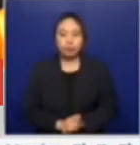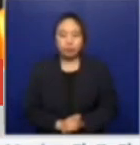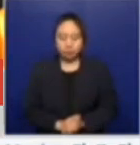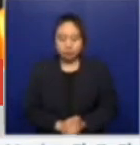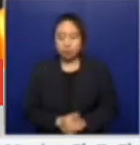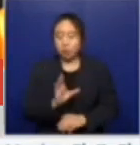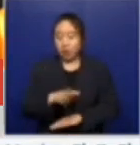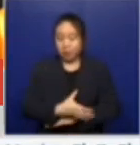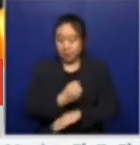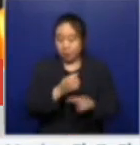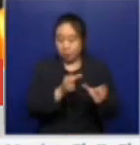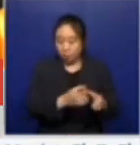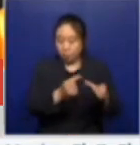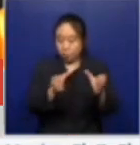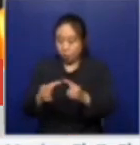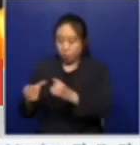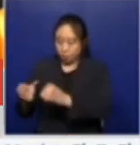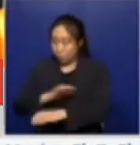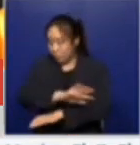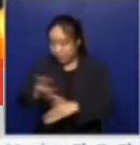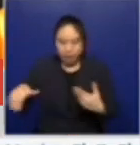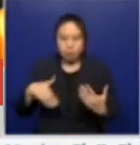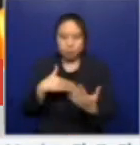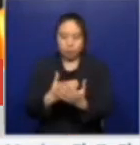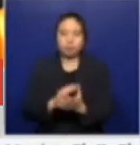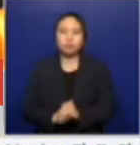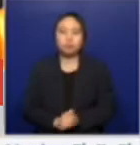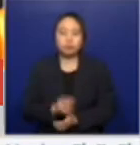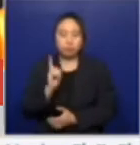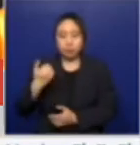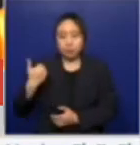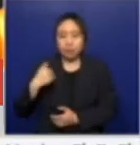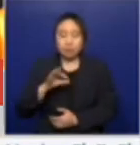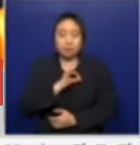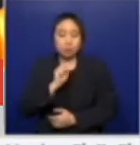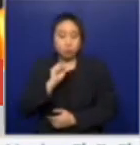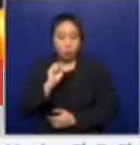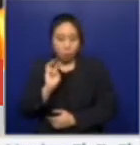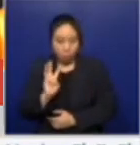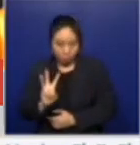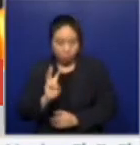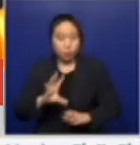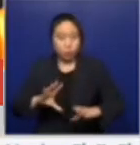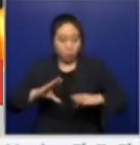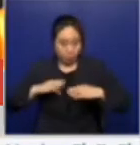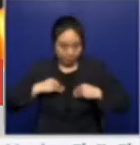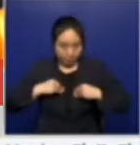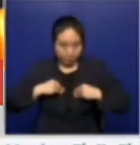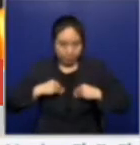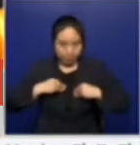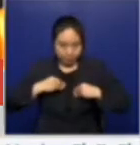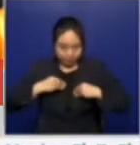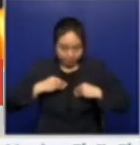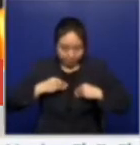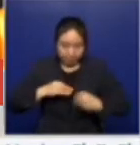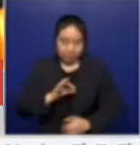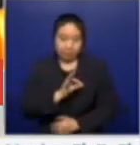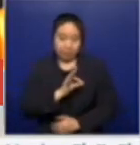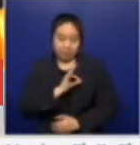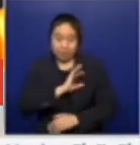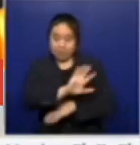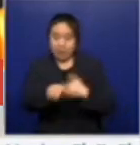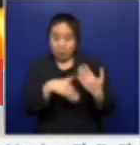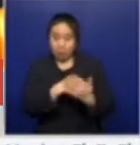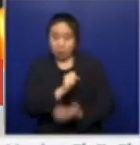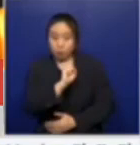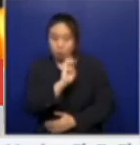การเมืองดังกล่าวและต้องมีสมาชิกวุฒิสภาเห็นชอบไม่น้อยกว่า1ใน3ของจำนวนส